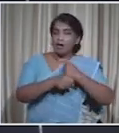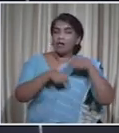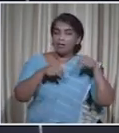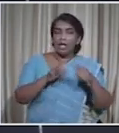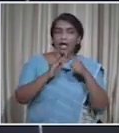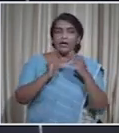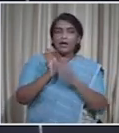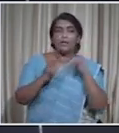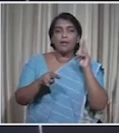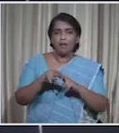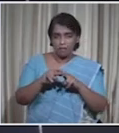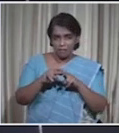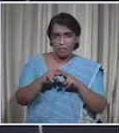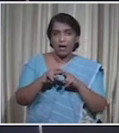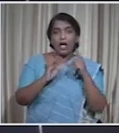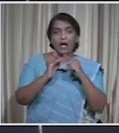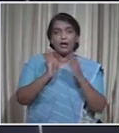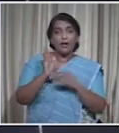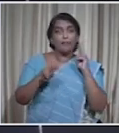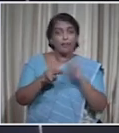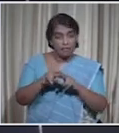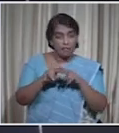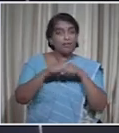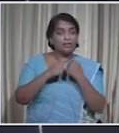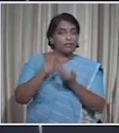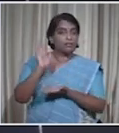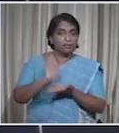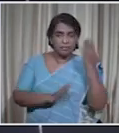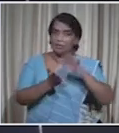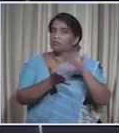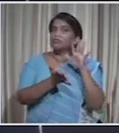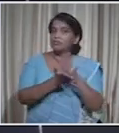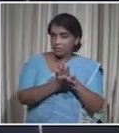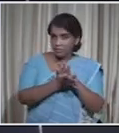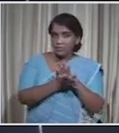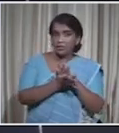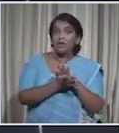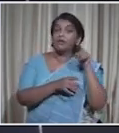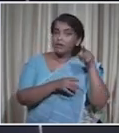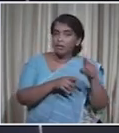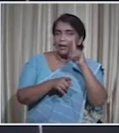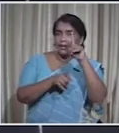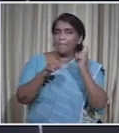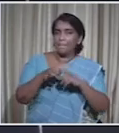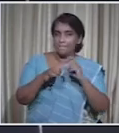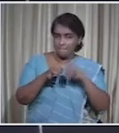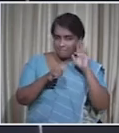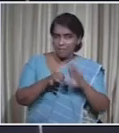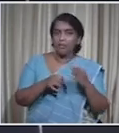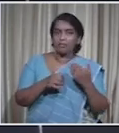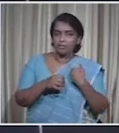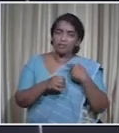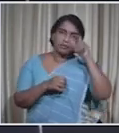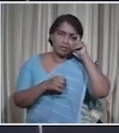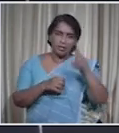IMF තැකින IMF සංවිධානයේට යන්න තීරණය කළා තියෙන්නේ ඒත් එක ප්‍රශ්නයක් තියෙනවා අපි බැලුවොත්